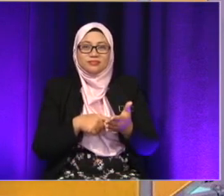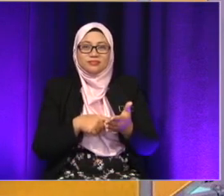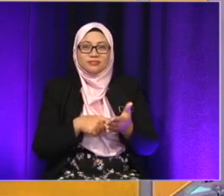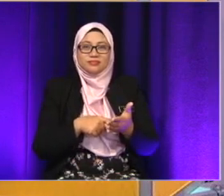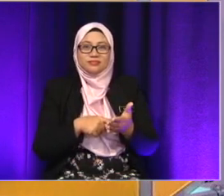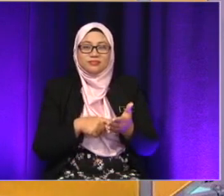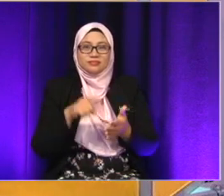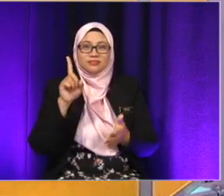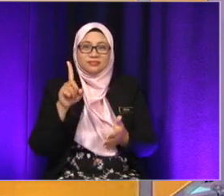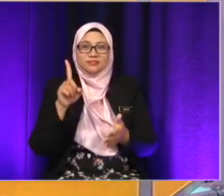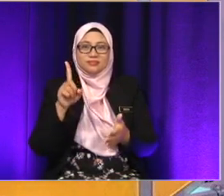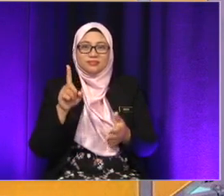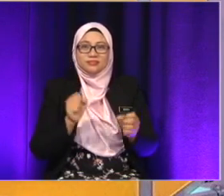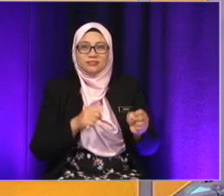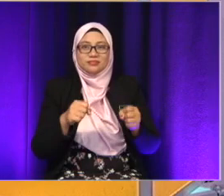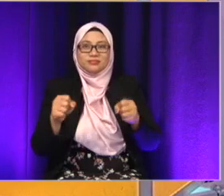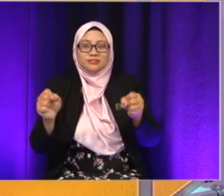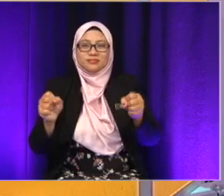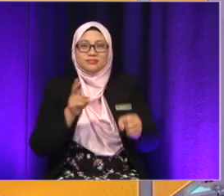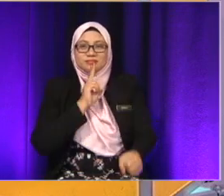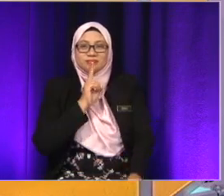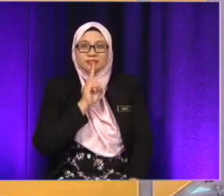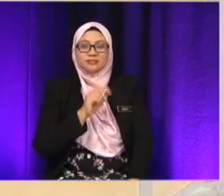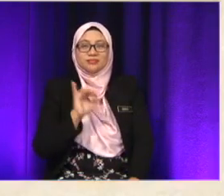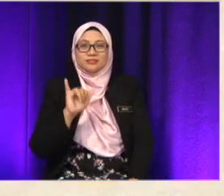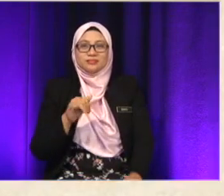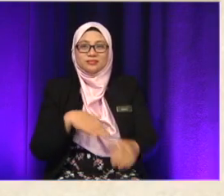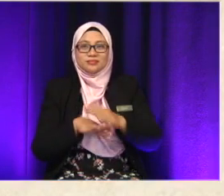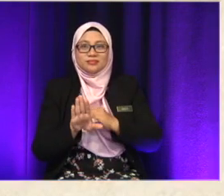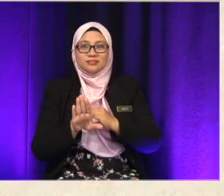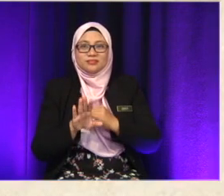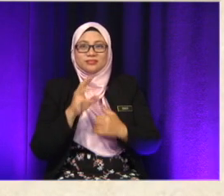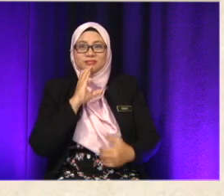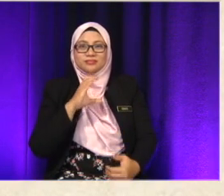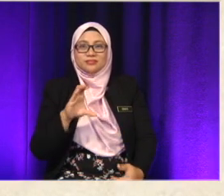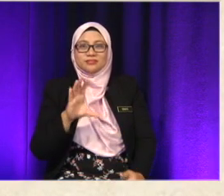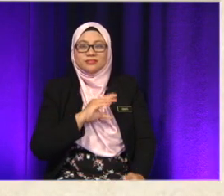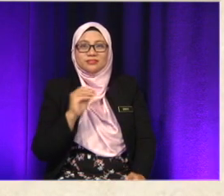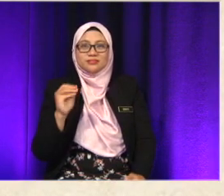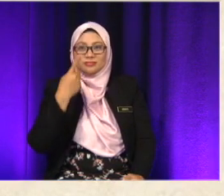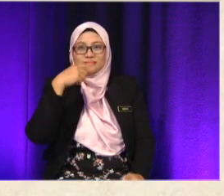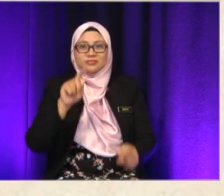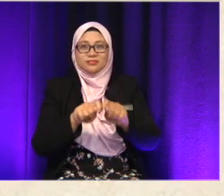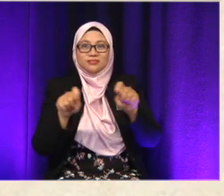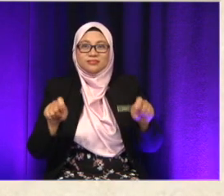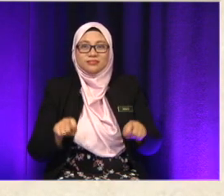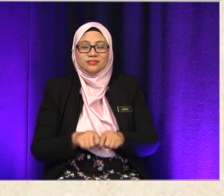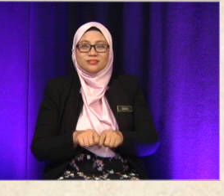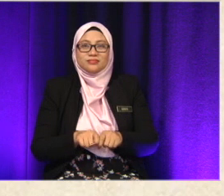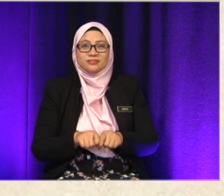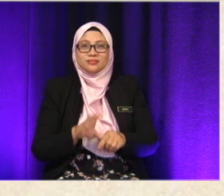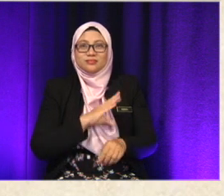satu sistem teknologi dan aplikasi peralatan yang melibatkan penggunaan cecair untuk kawasan dan pemindahan kuasa.